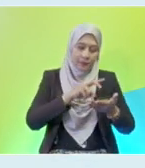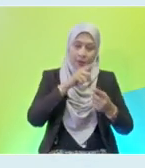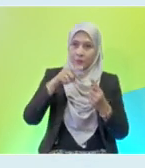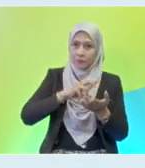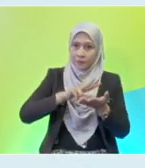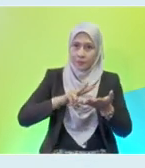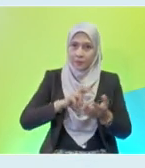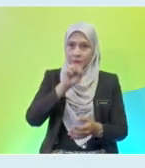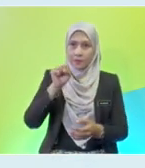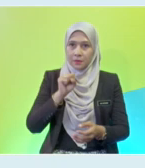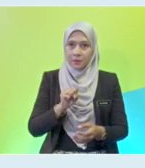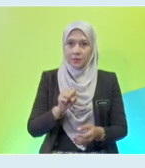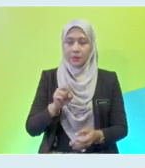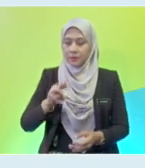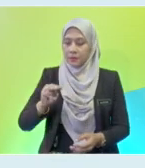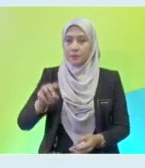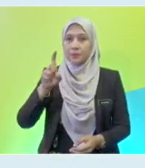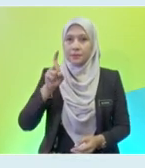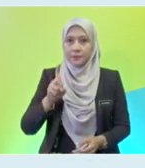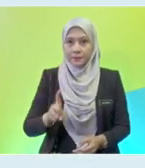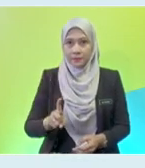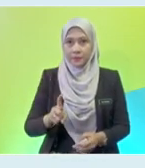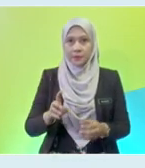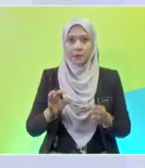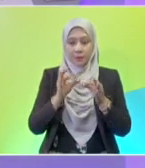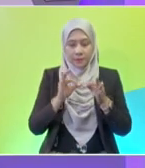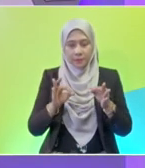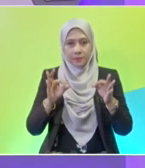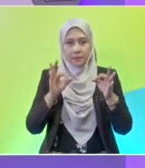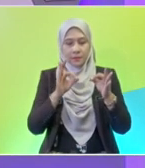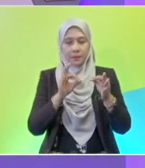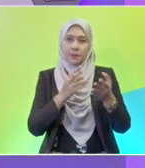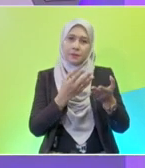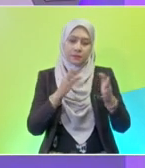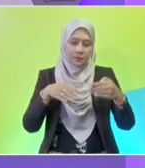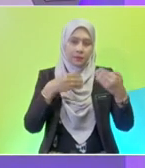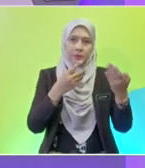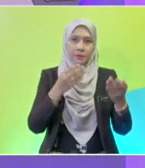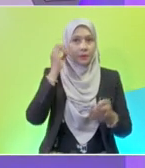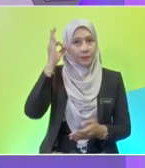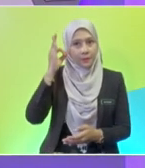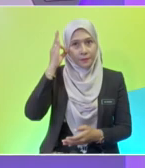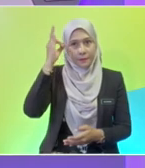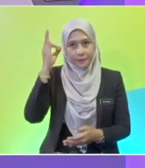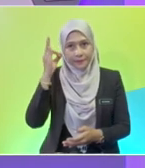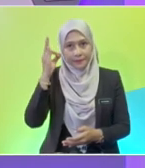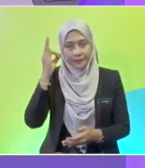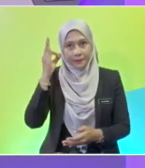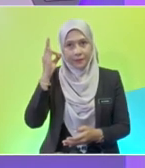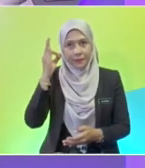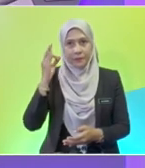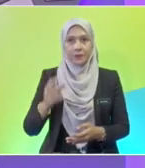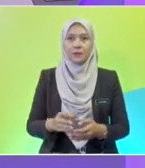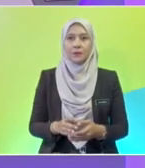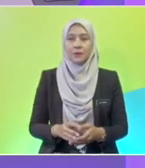maklumat bagi setiap satu dan maklumat itu perlu digabung Nah itulah analisis Ayo kita analisis